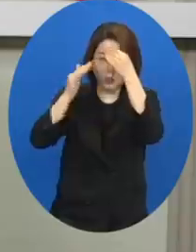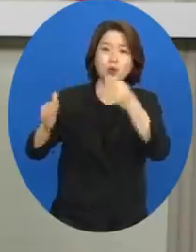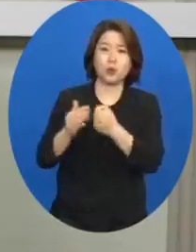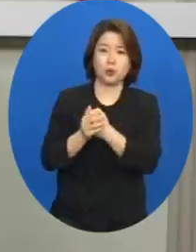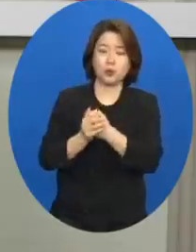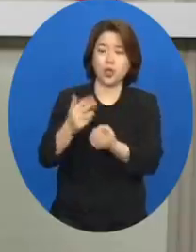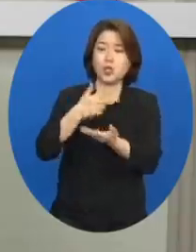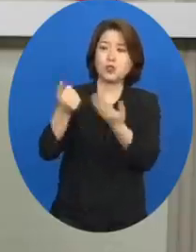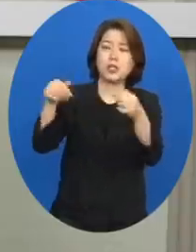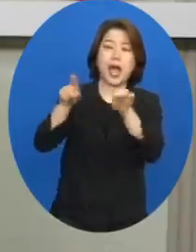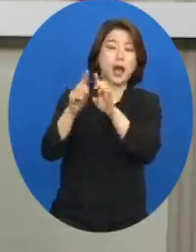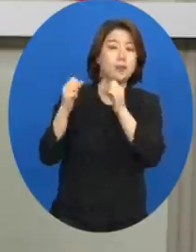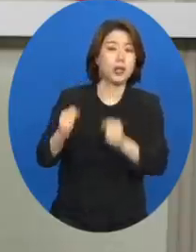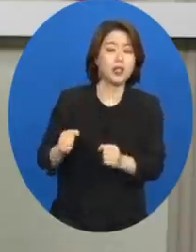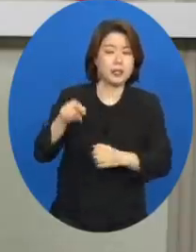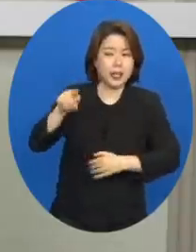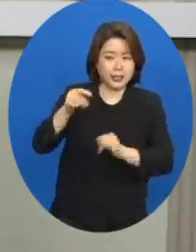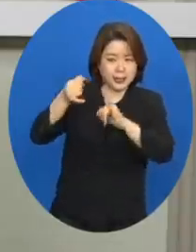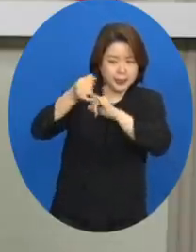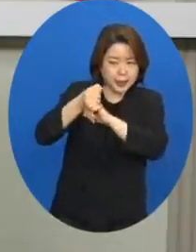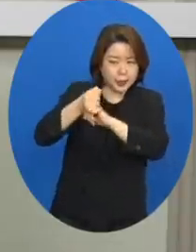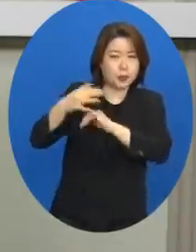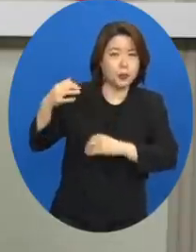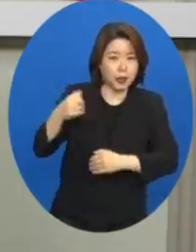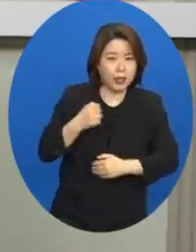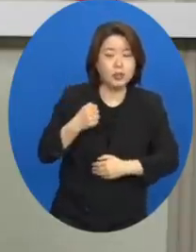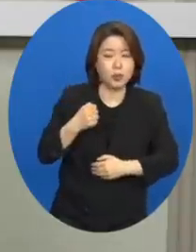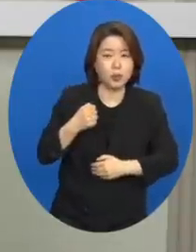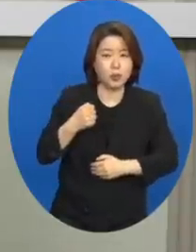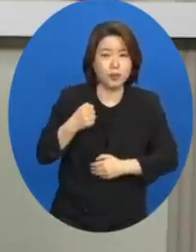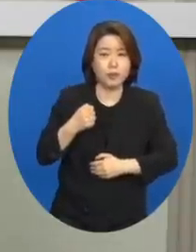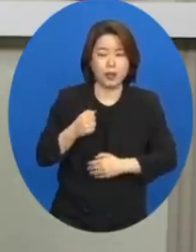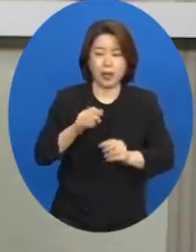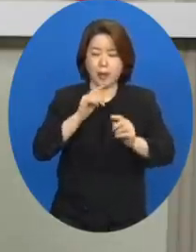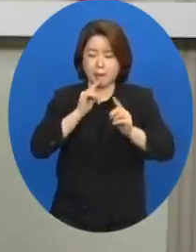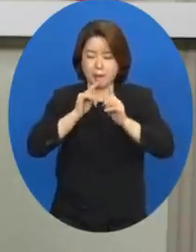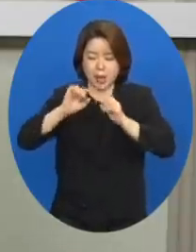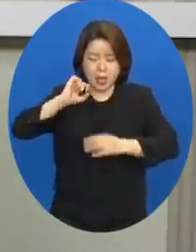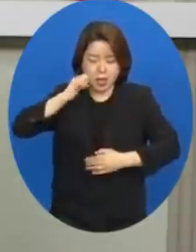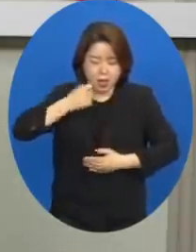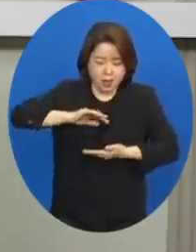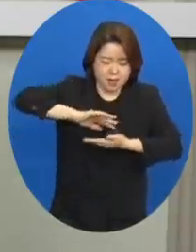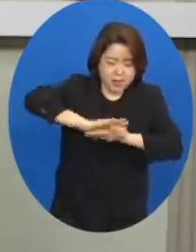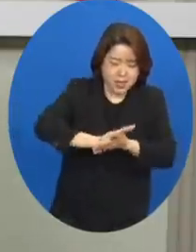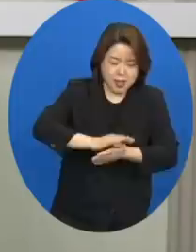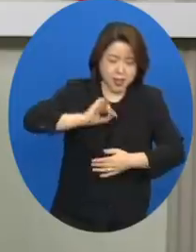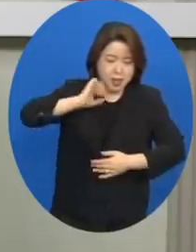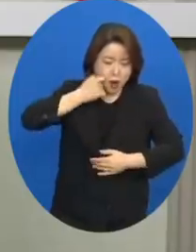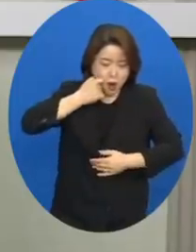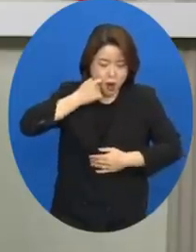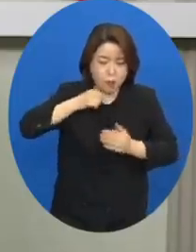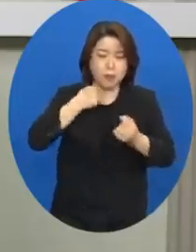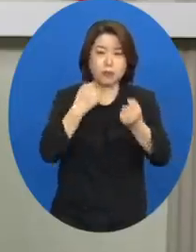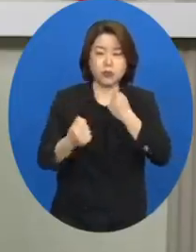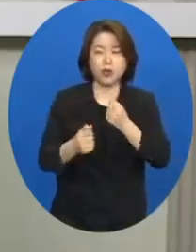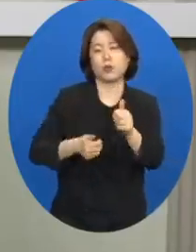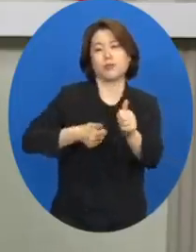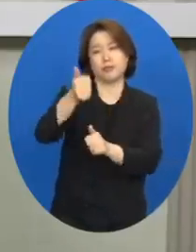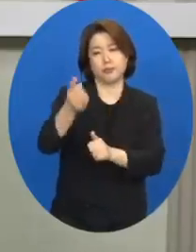주님이 함께 하시겠다는 약속 속에서 그들은 말할 수 없는 핍박과 어려움 속에 승리했습니다